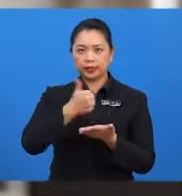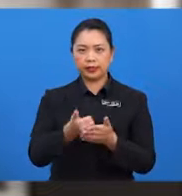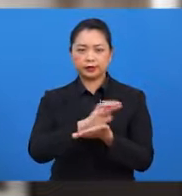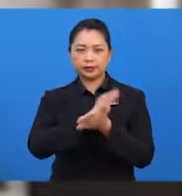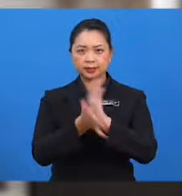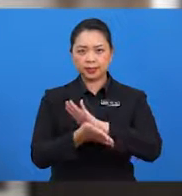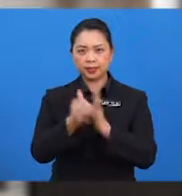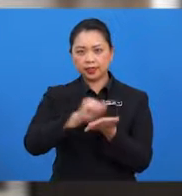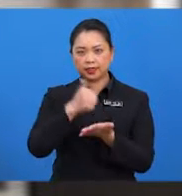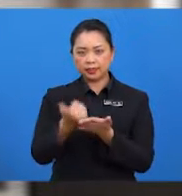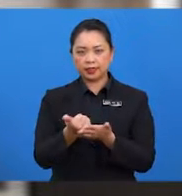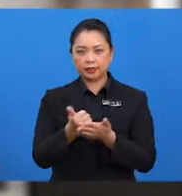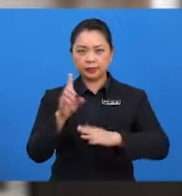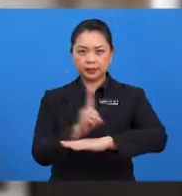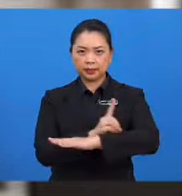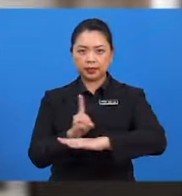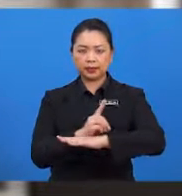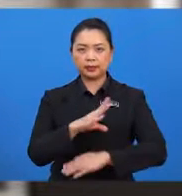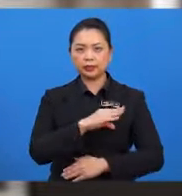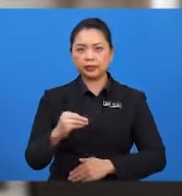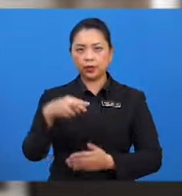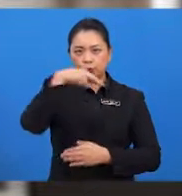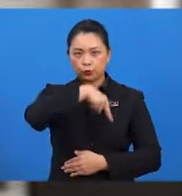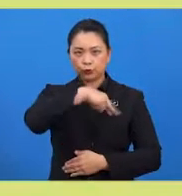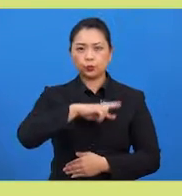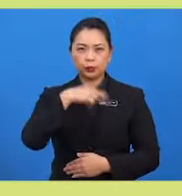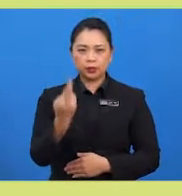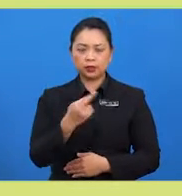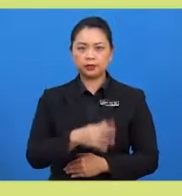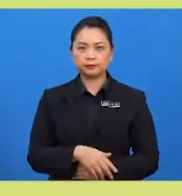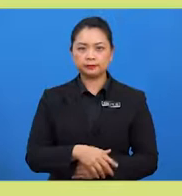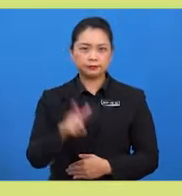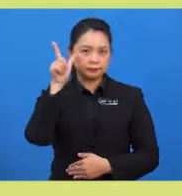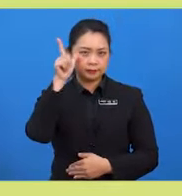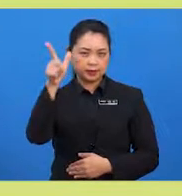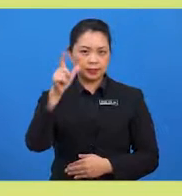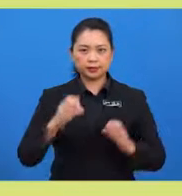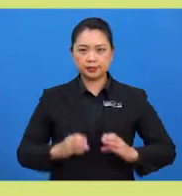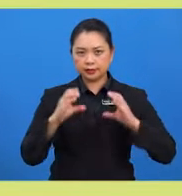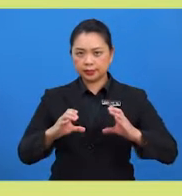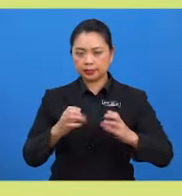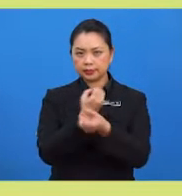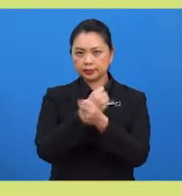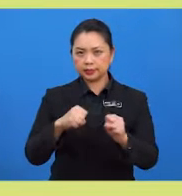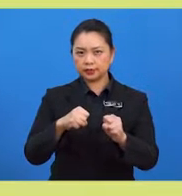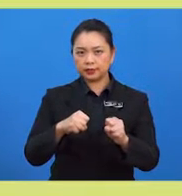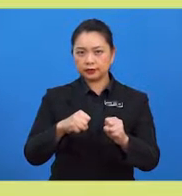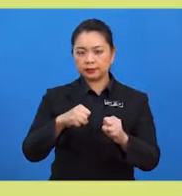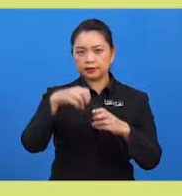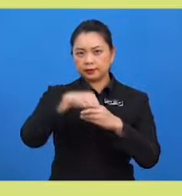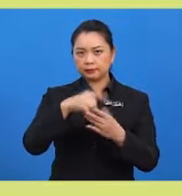menjadi akaun perdagangan dan untung rugi. Lihat cara penyediaannya dalam